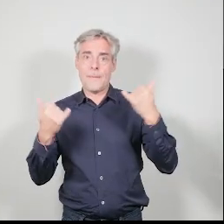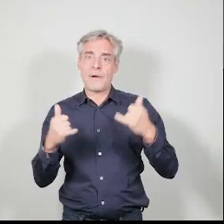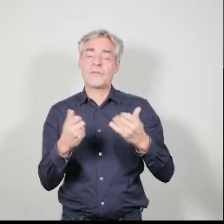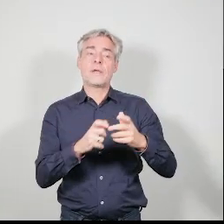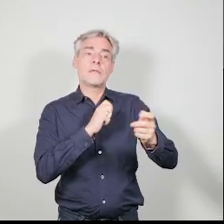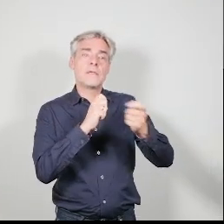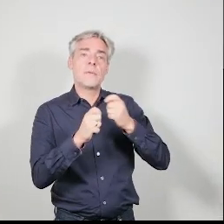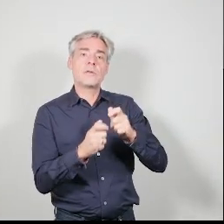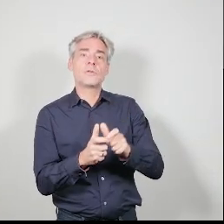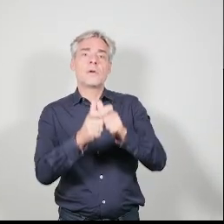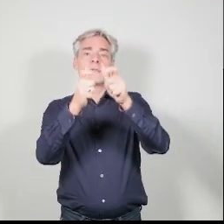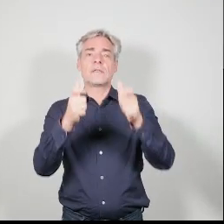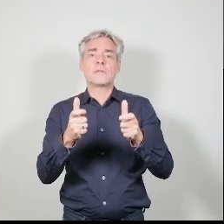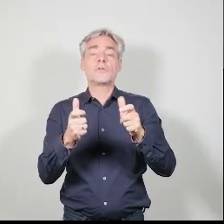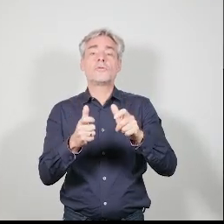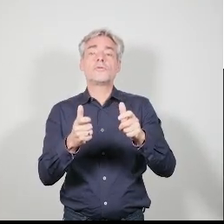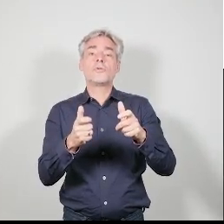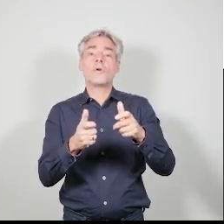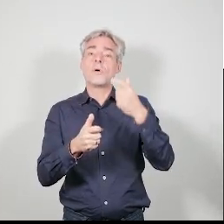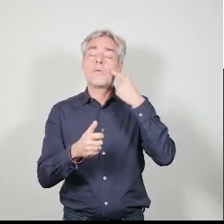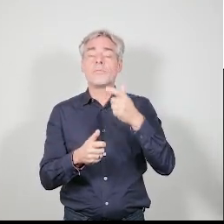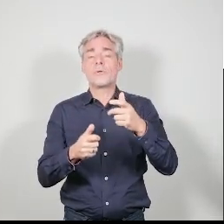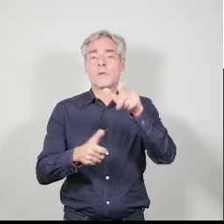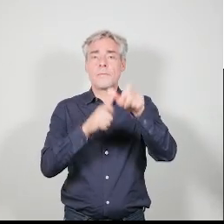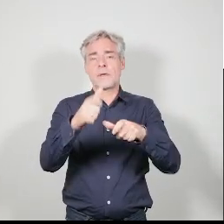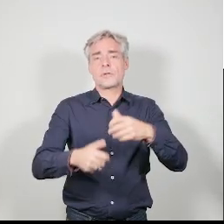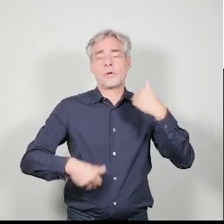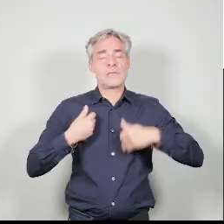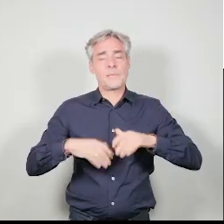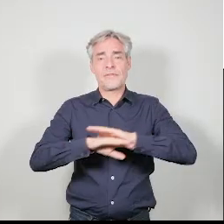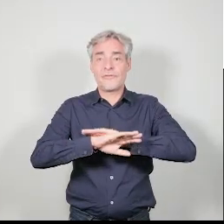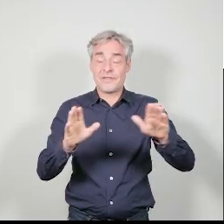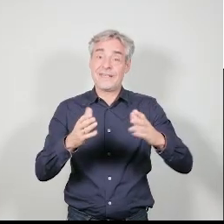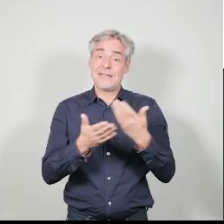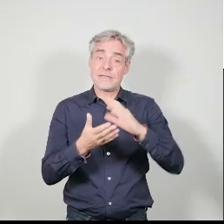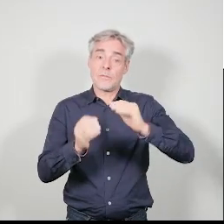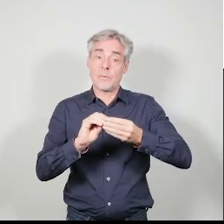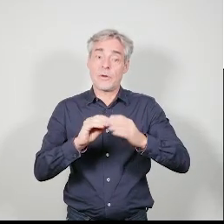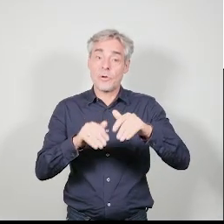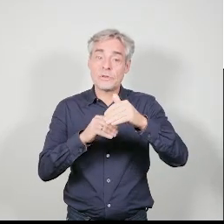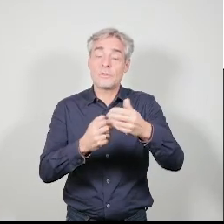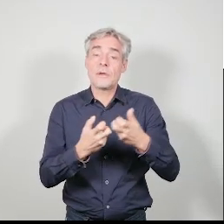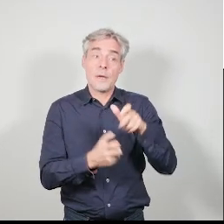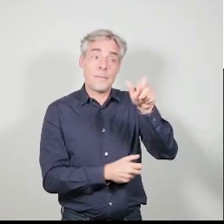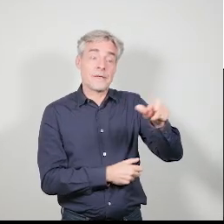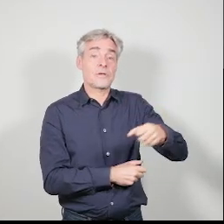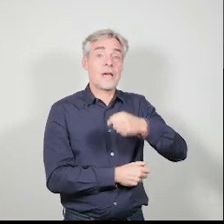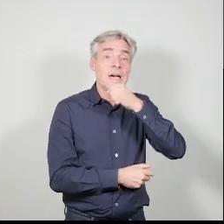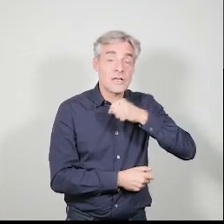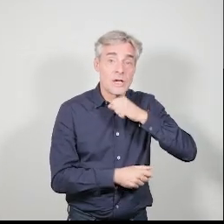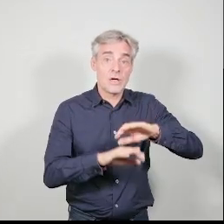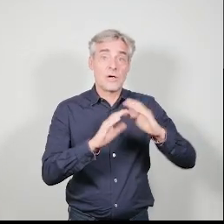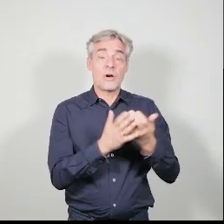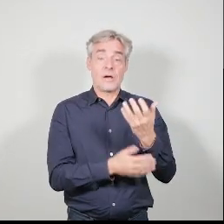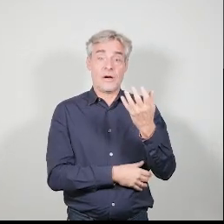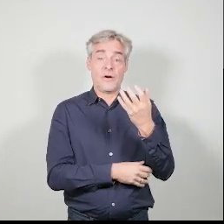la désinstitutionnalisation sera forcément au cœur de nos discussions. Et puis dans un deuxième champ, celui des personnes âgées, où on a 400 000 personnes âgées en